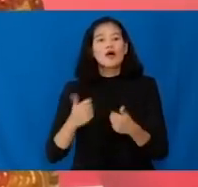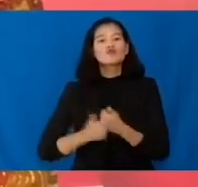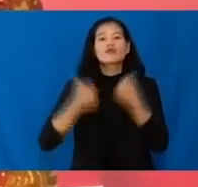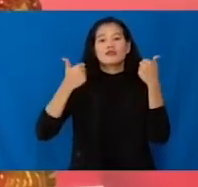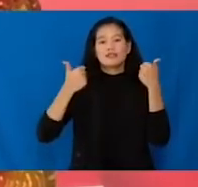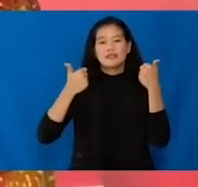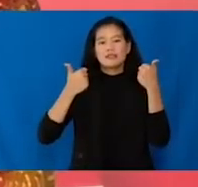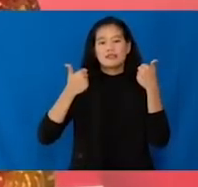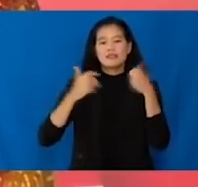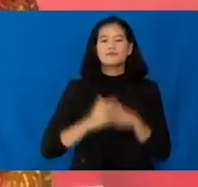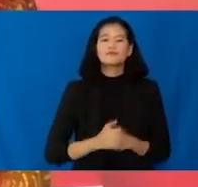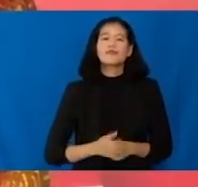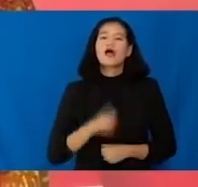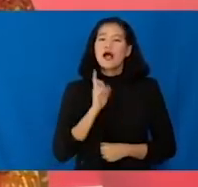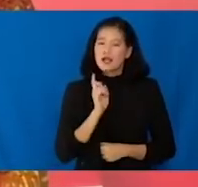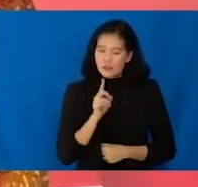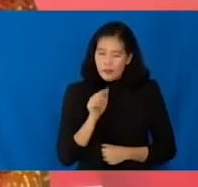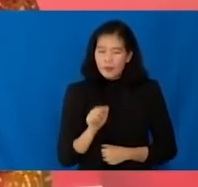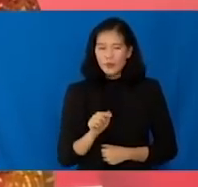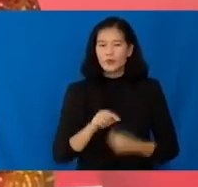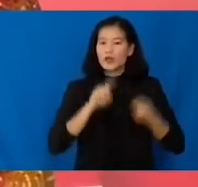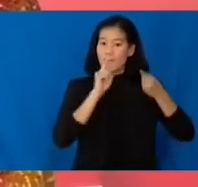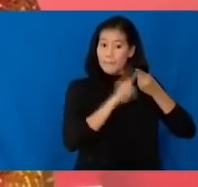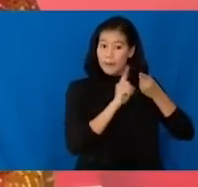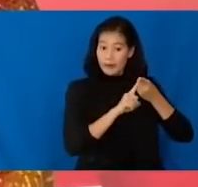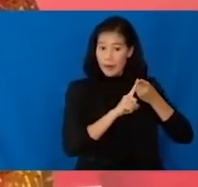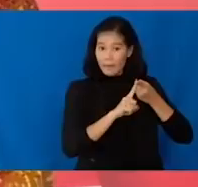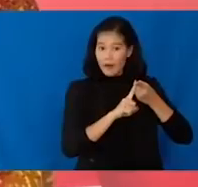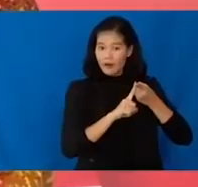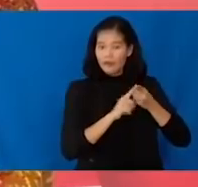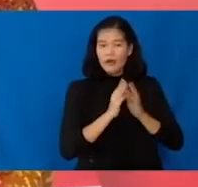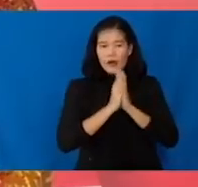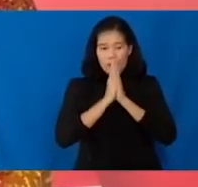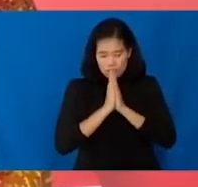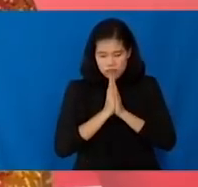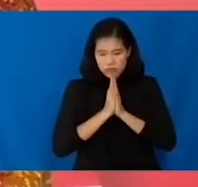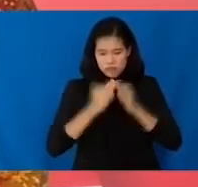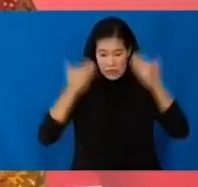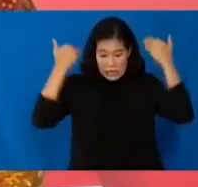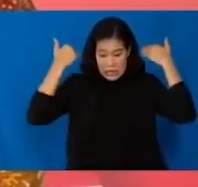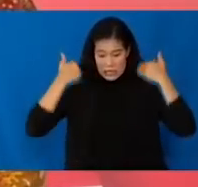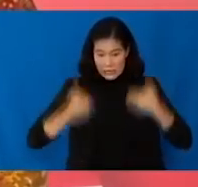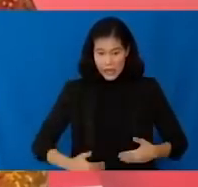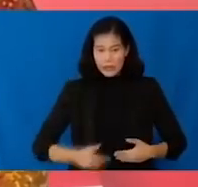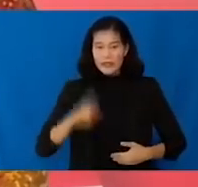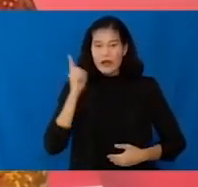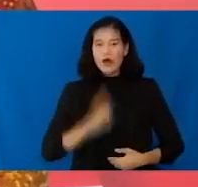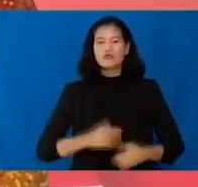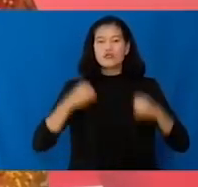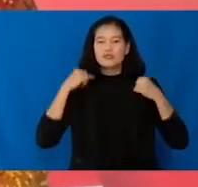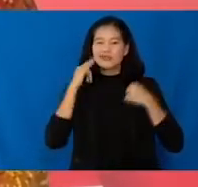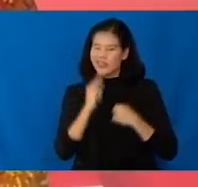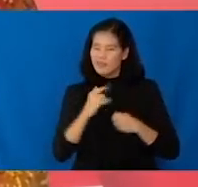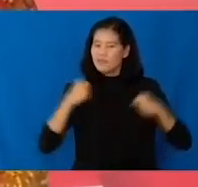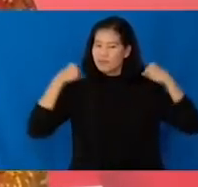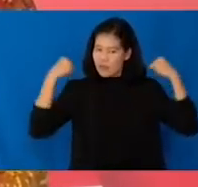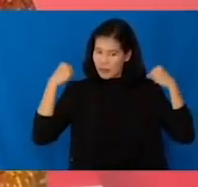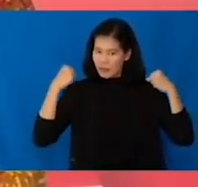oleh karena itu yang pertama jaga kesehatan diri kita masing-masing